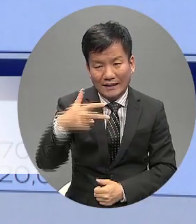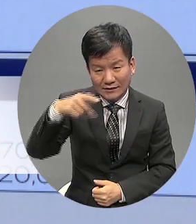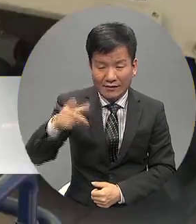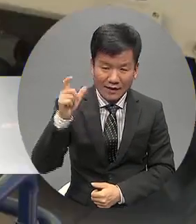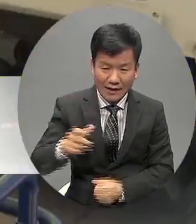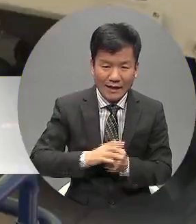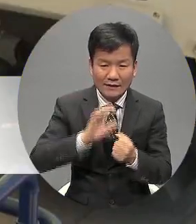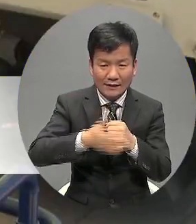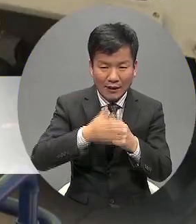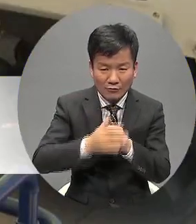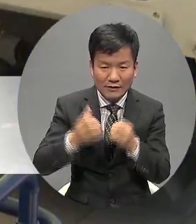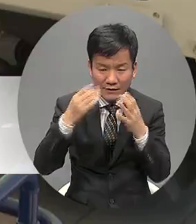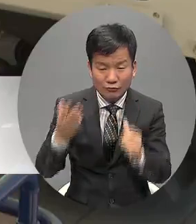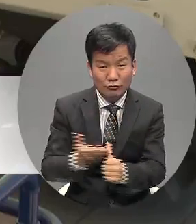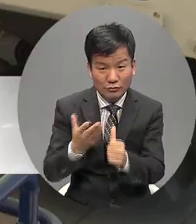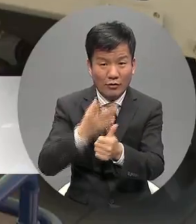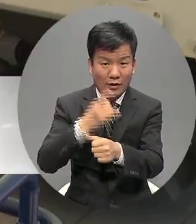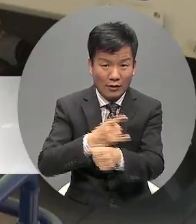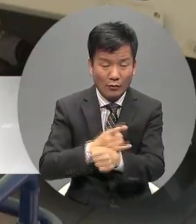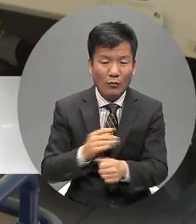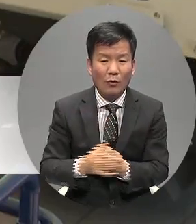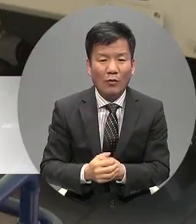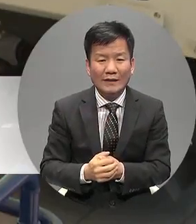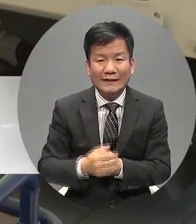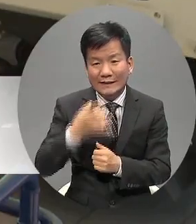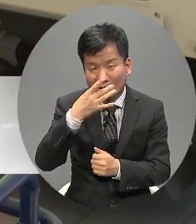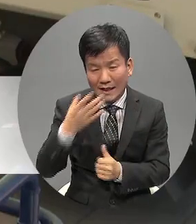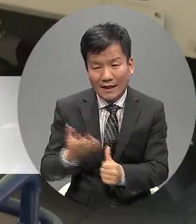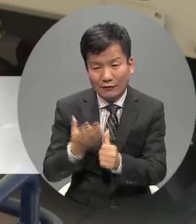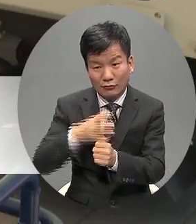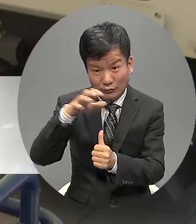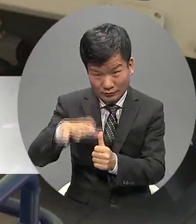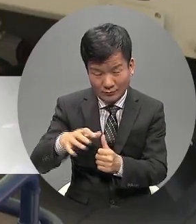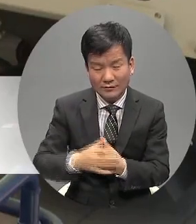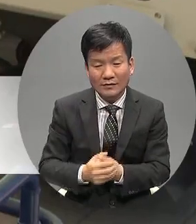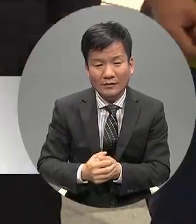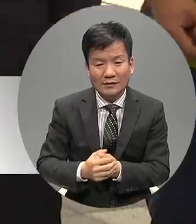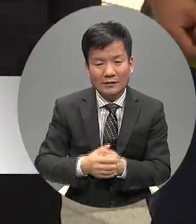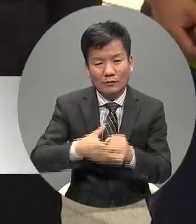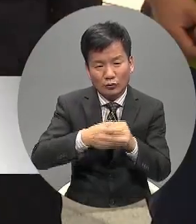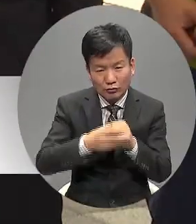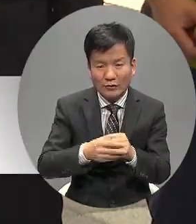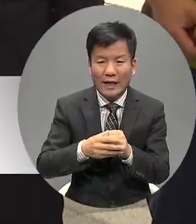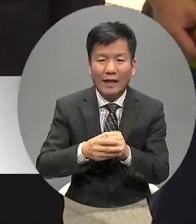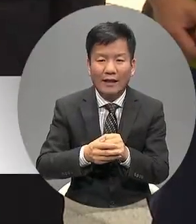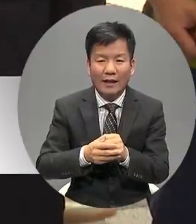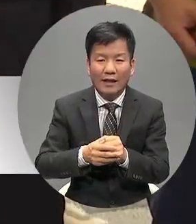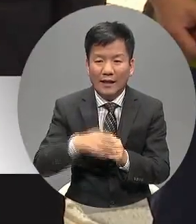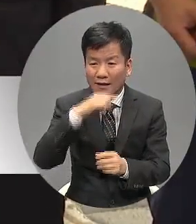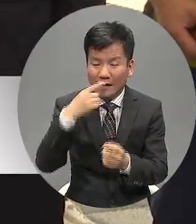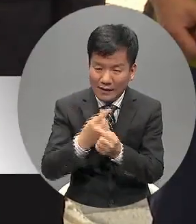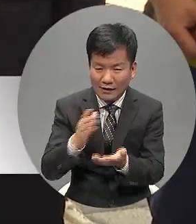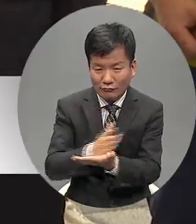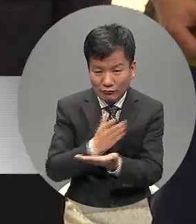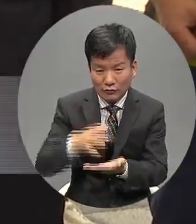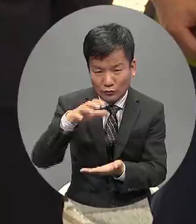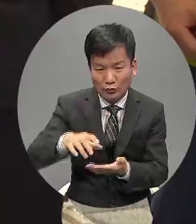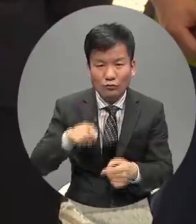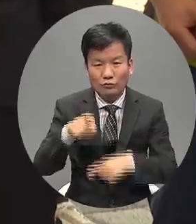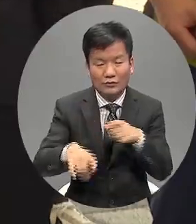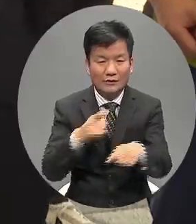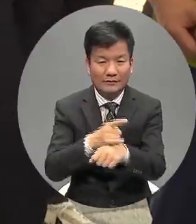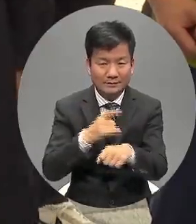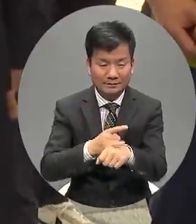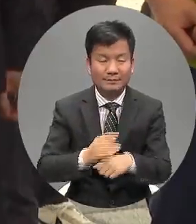강한 사과 신품종 육성과 가루쌀 생산단지 조성, 복숭아 딸기 공동 선별장 신축을